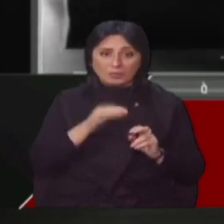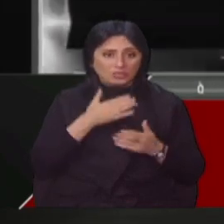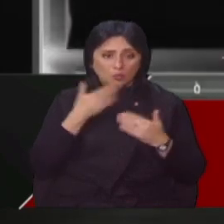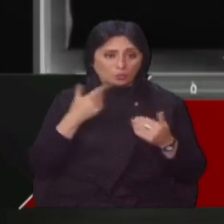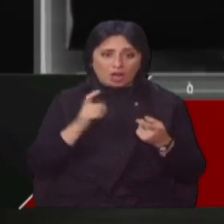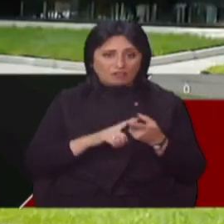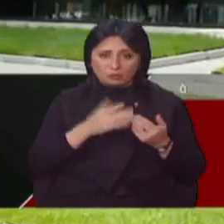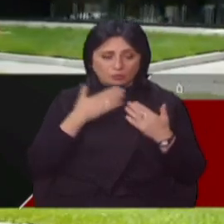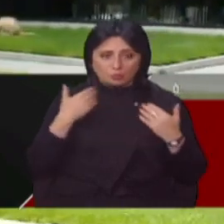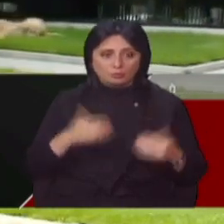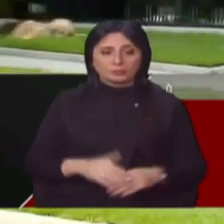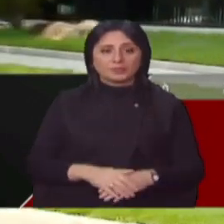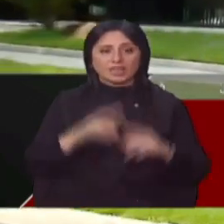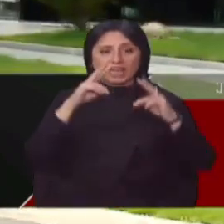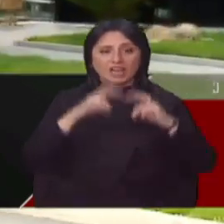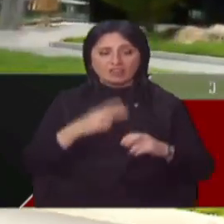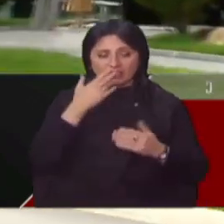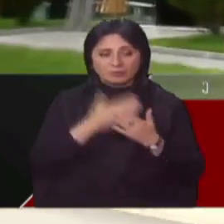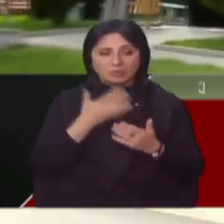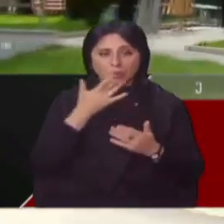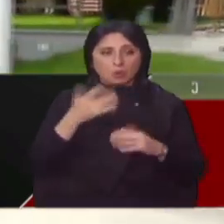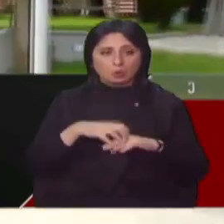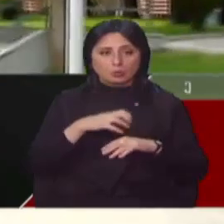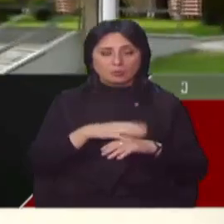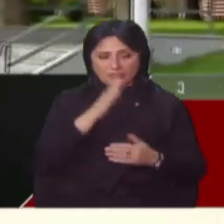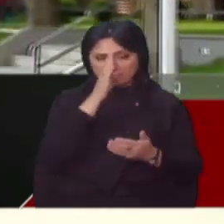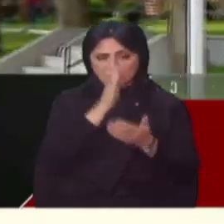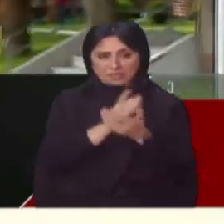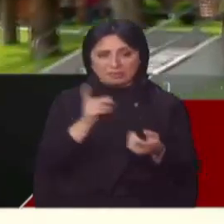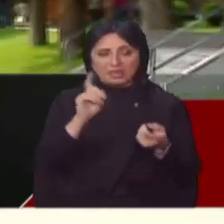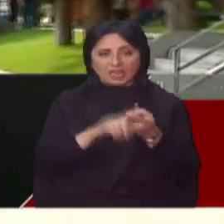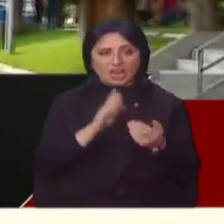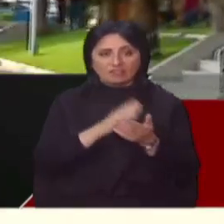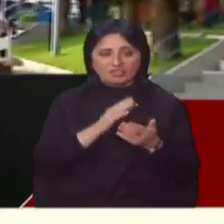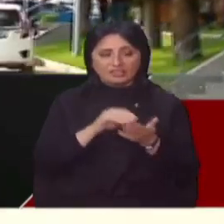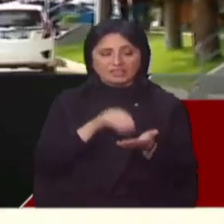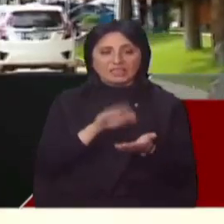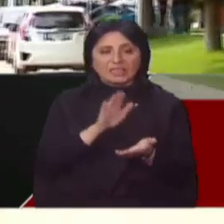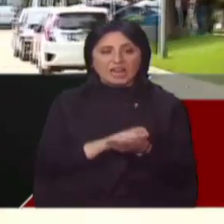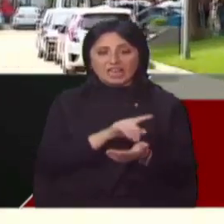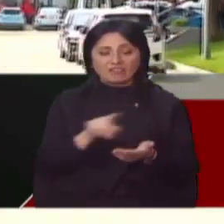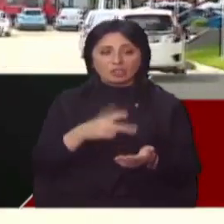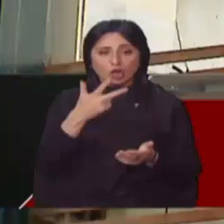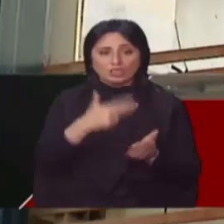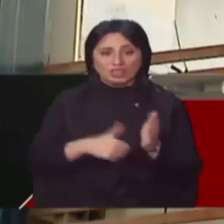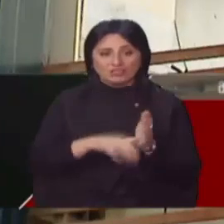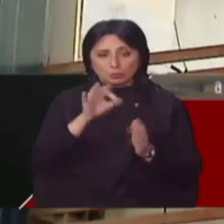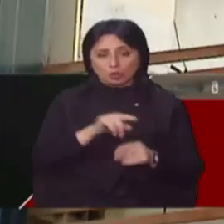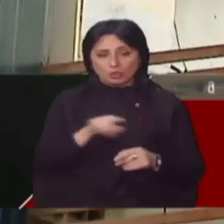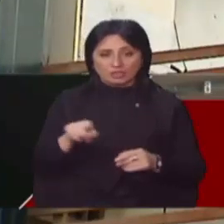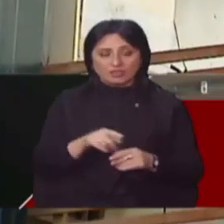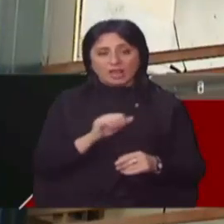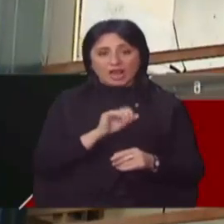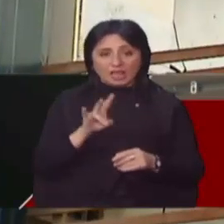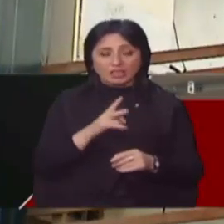ან კავშირები აქვს. კვლევის მიხედვით პოლიტიკურ პარტიებთან პირდაპირ კავშირი აქვს დარეგისტრირებულთა 36%,